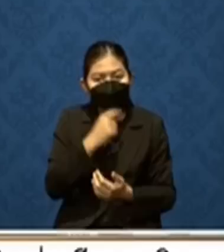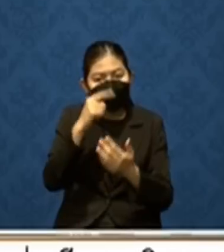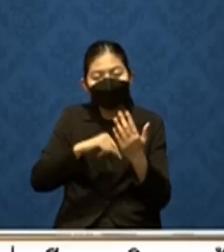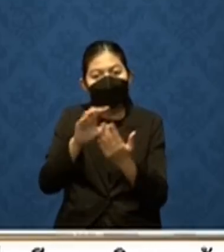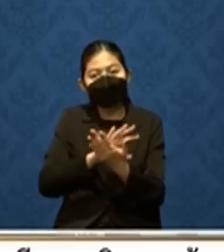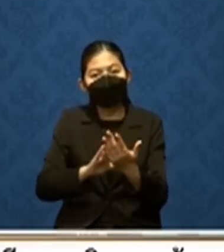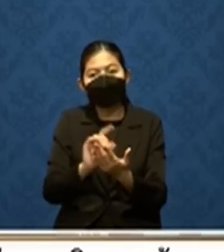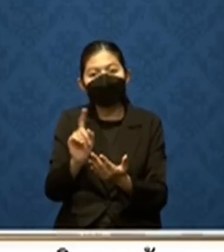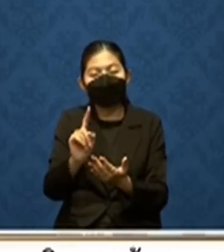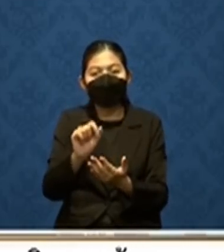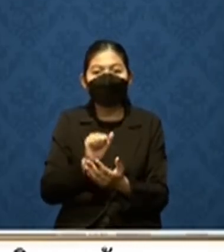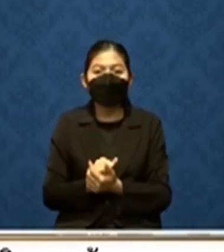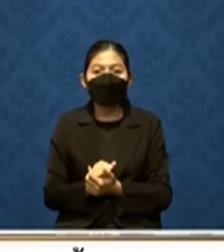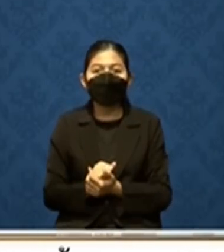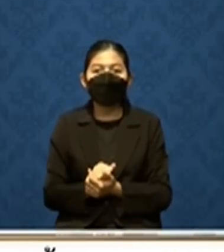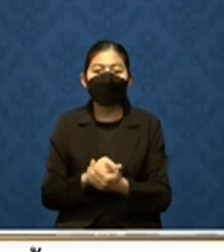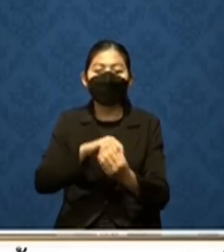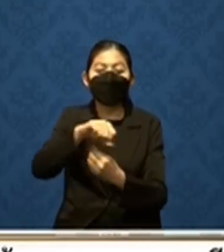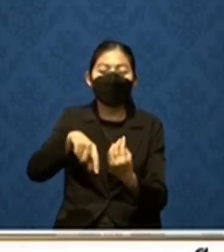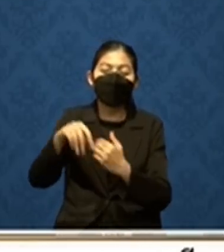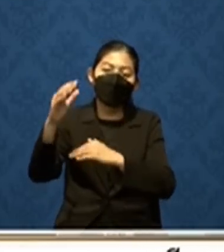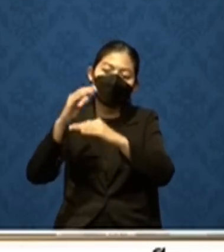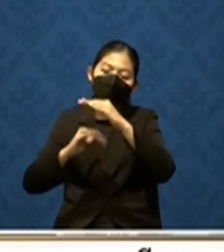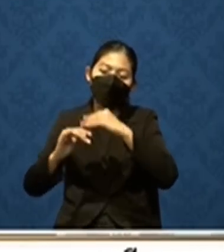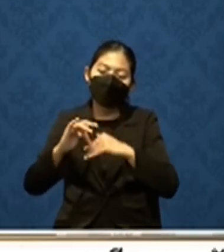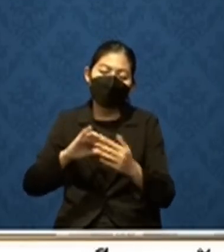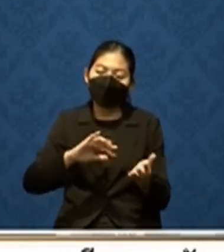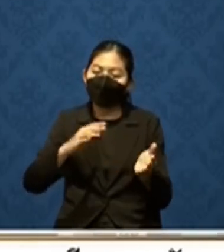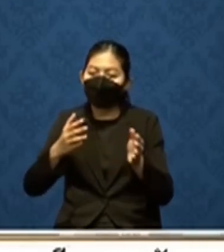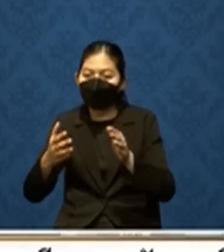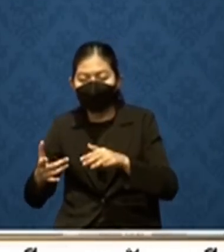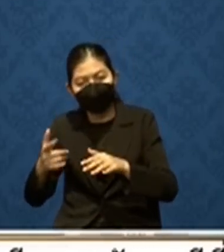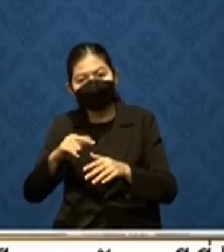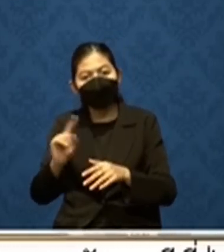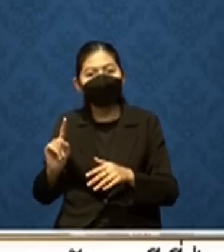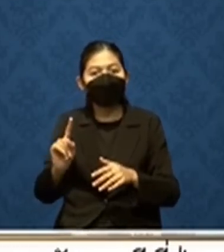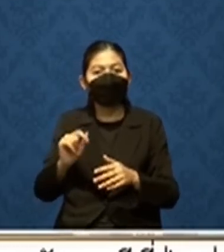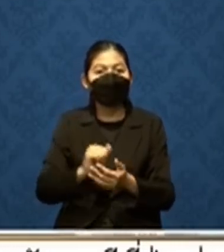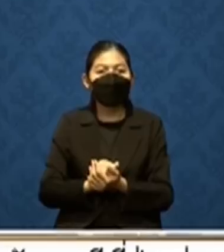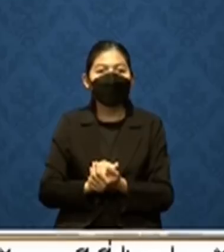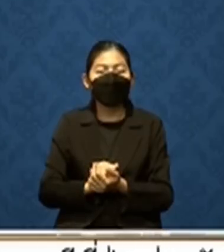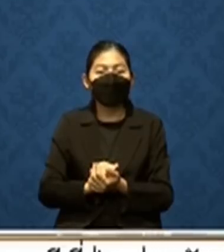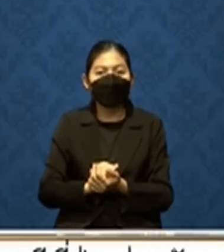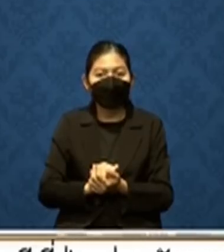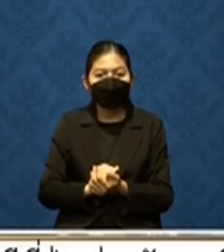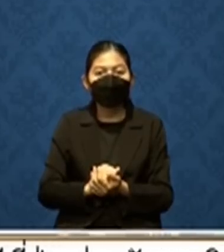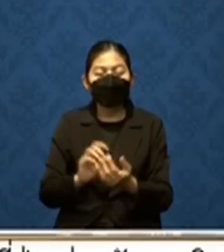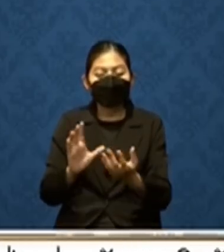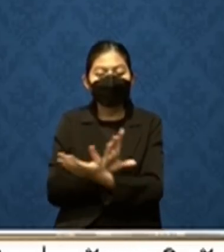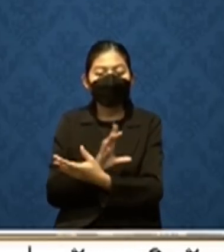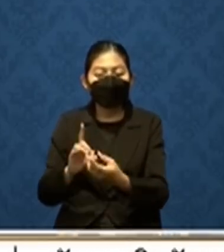ความพินาศความพังทลายความล้มเหลวทางด้านทบทาง